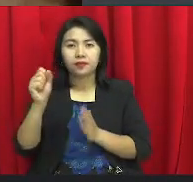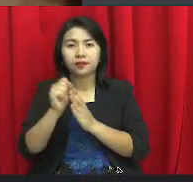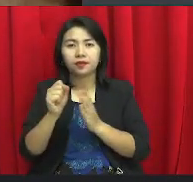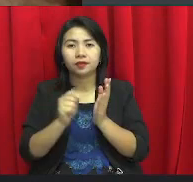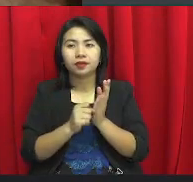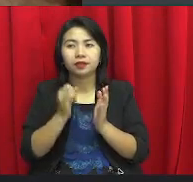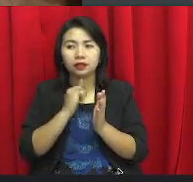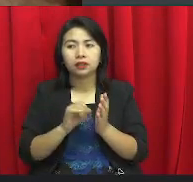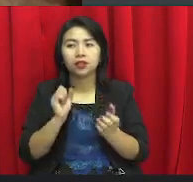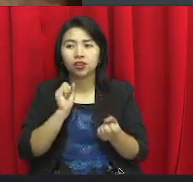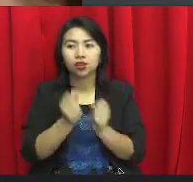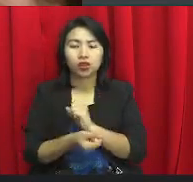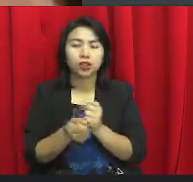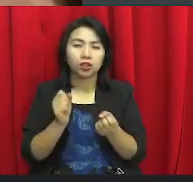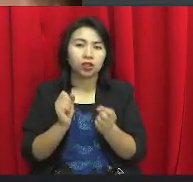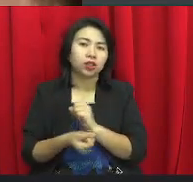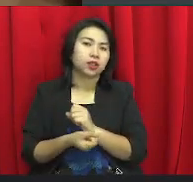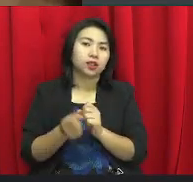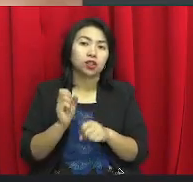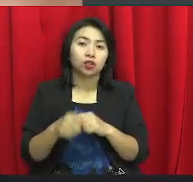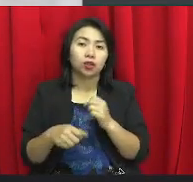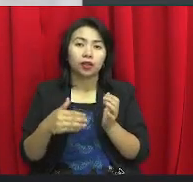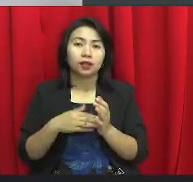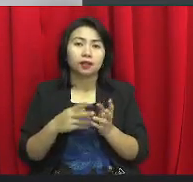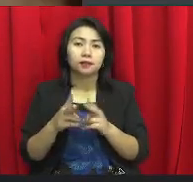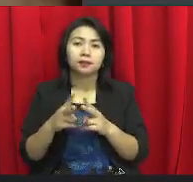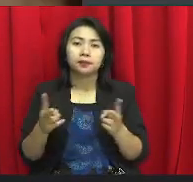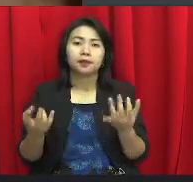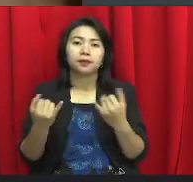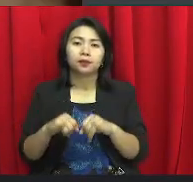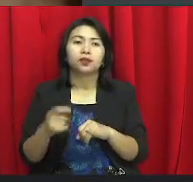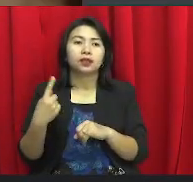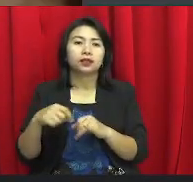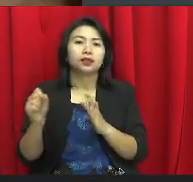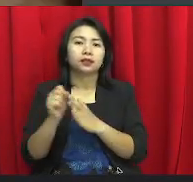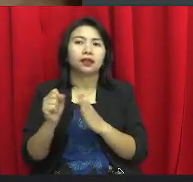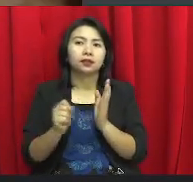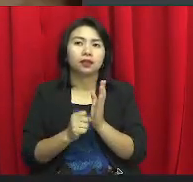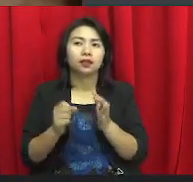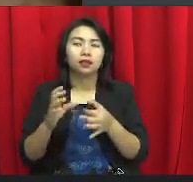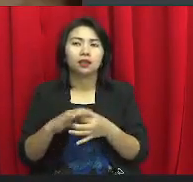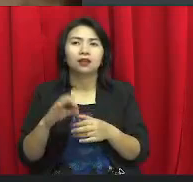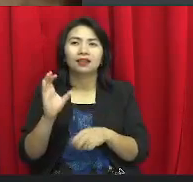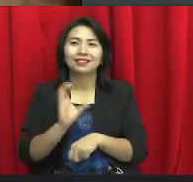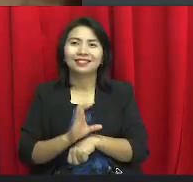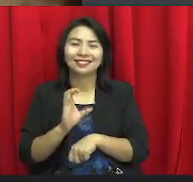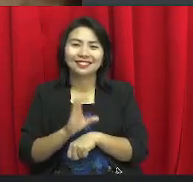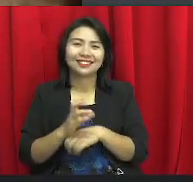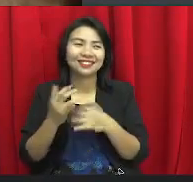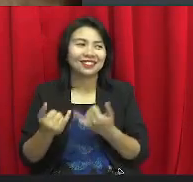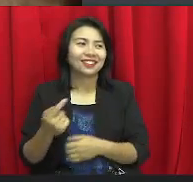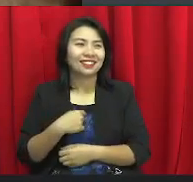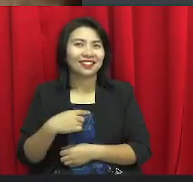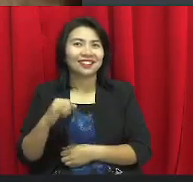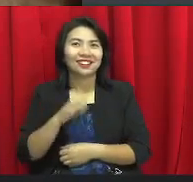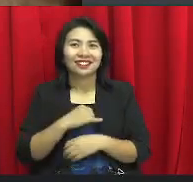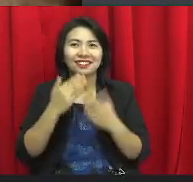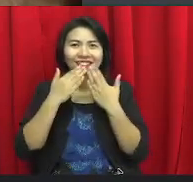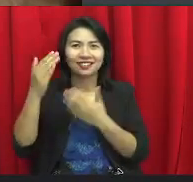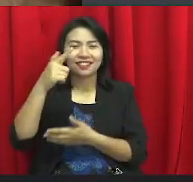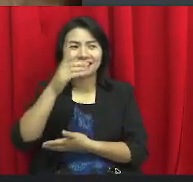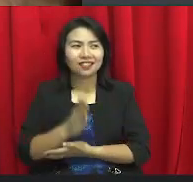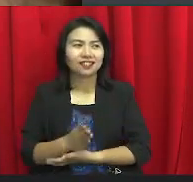pabago-bago. So kaya napahalaga po talaga ng standard ng church. Kaya nga ako'y nagpapasalamat dahil ang pastor natin